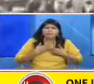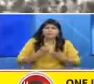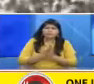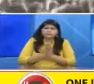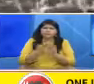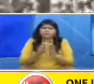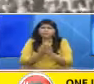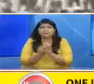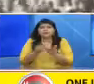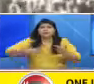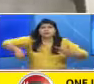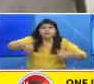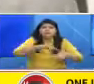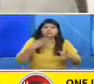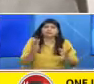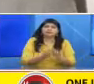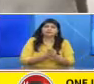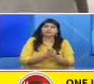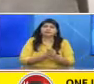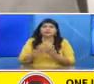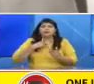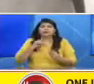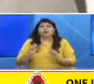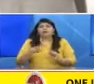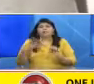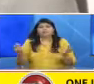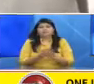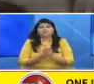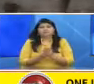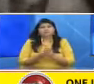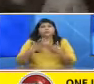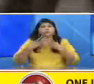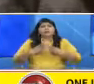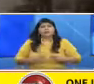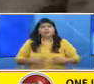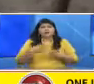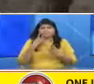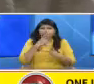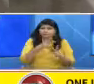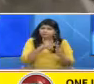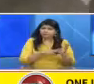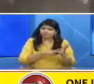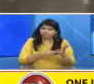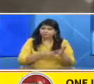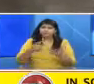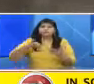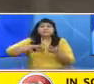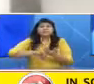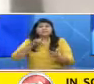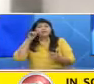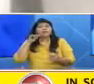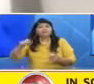भाव, सेवा के प्रति कर्तव्य परायणता। उनका पूरा जीवन देखें तो साउथ अफ्रीका